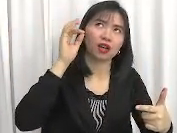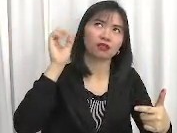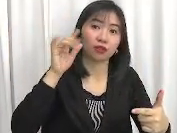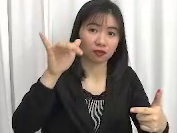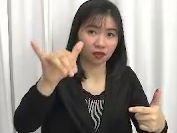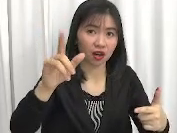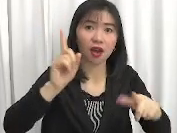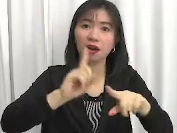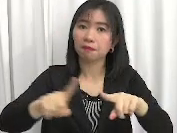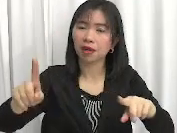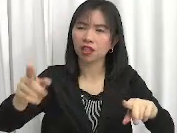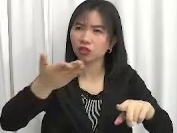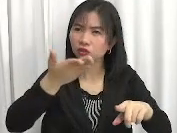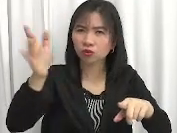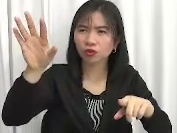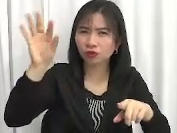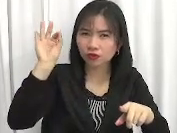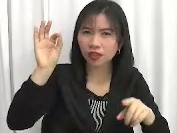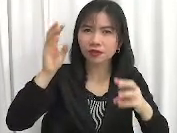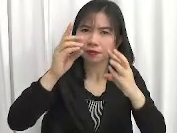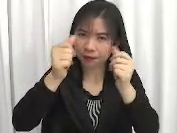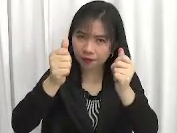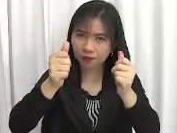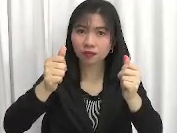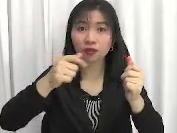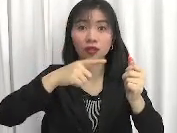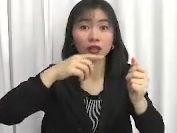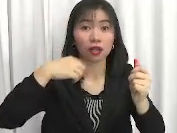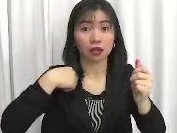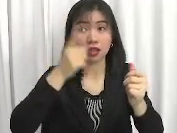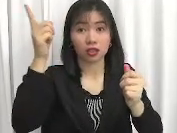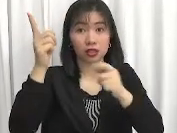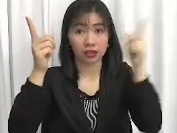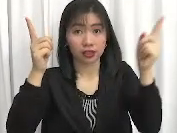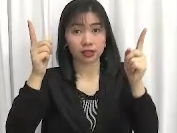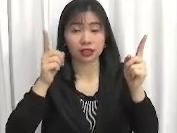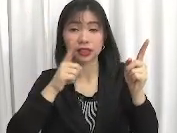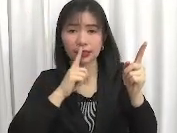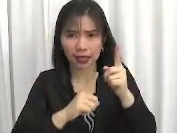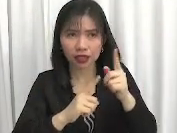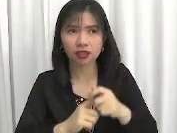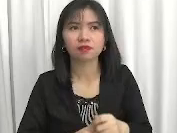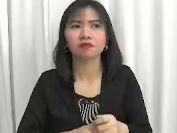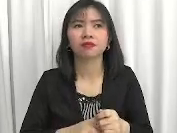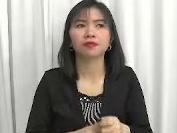solusyon. Ang sekreto namin ni Sister Cynthia, pag lumuhod na kami,